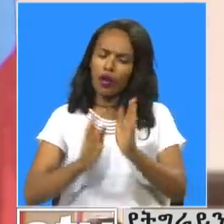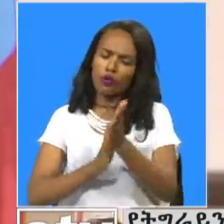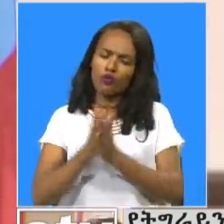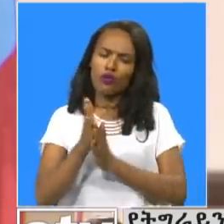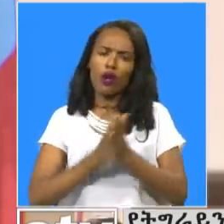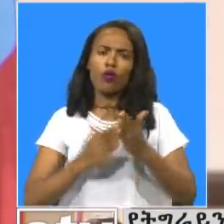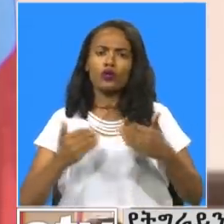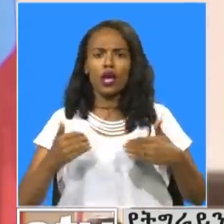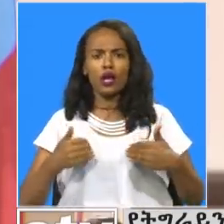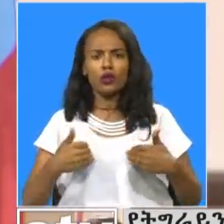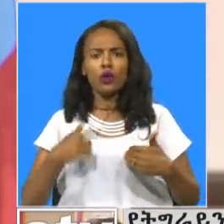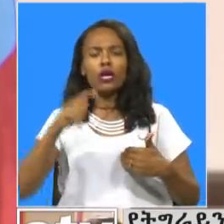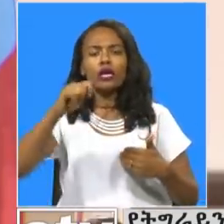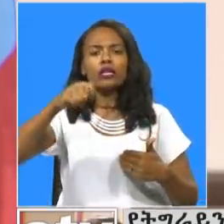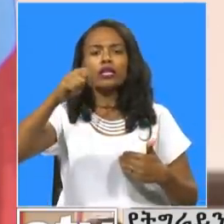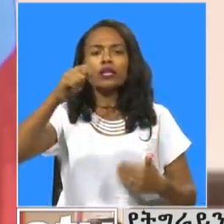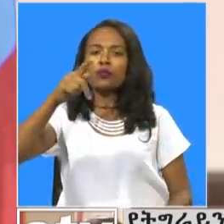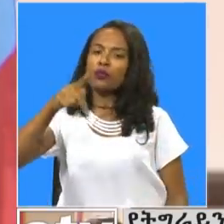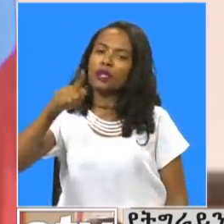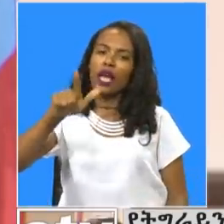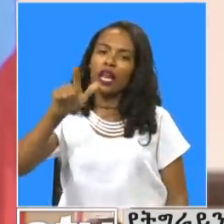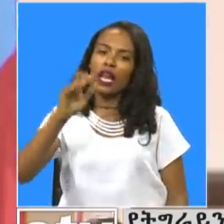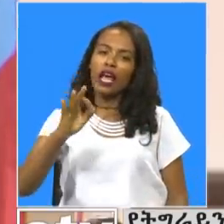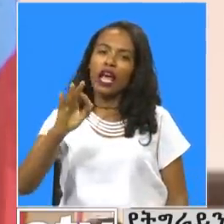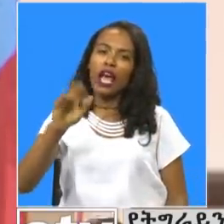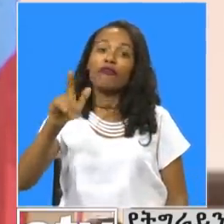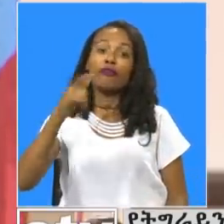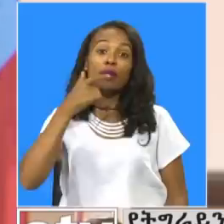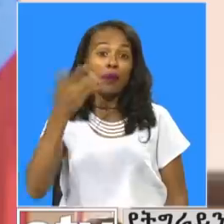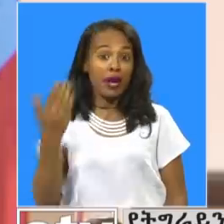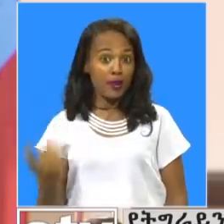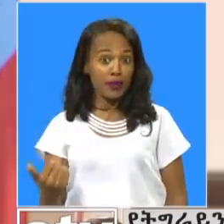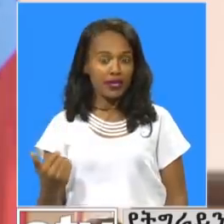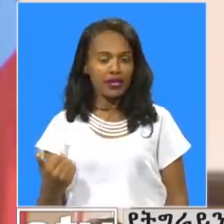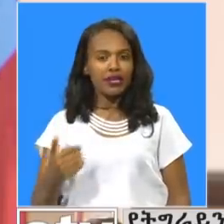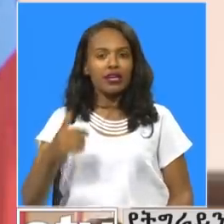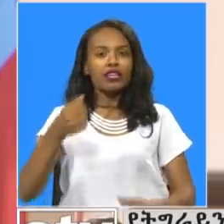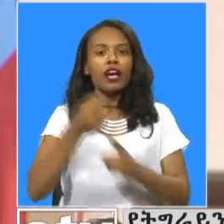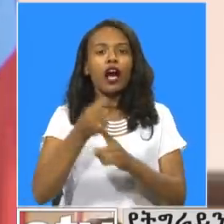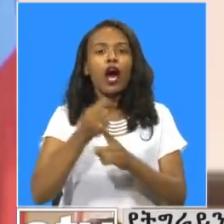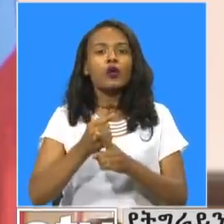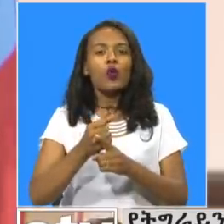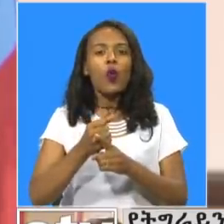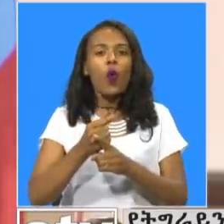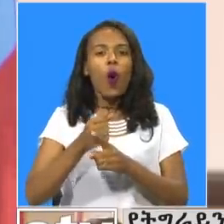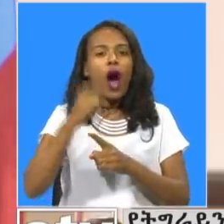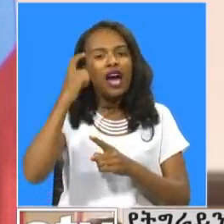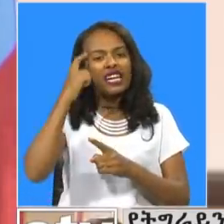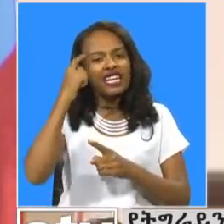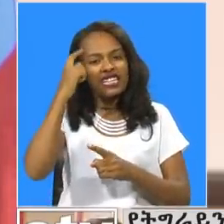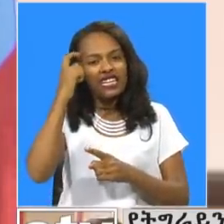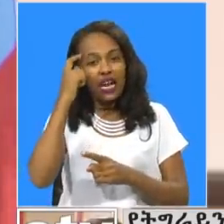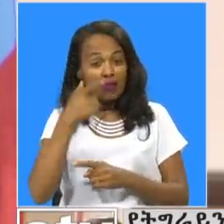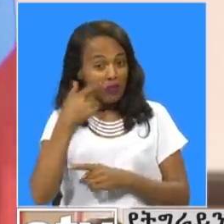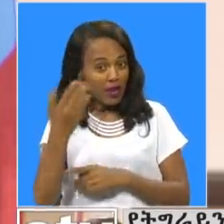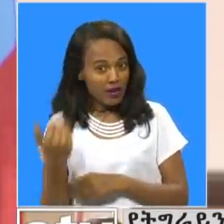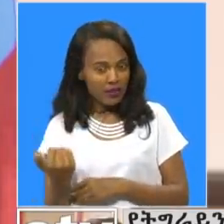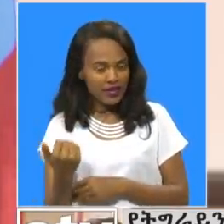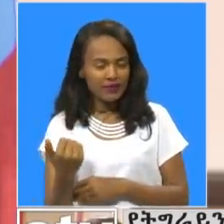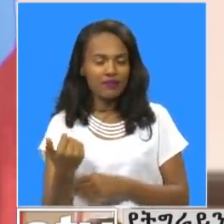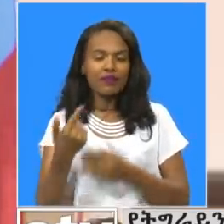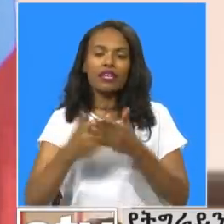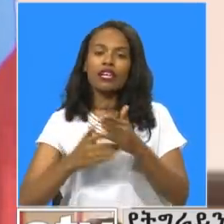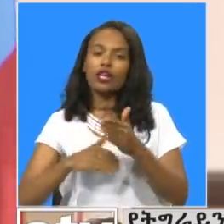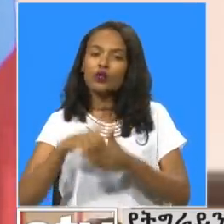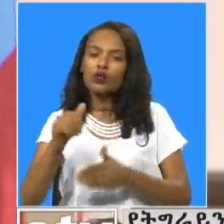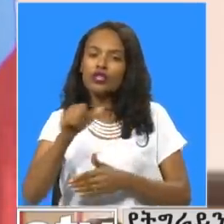ያለው ቲፒኤልኤፍ የሚባል ድርጅት ነበረ። ተጋድሎ ሓርነት ትግራይ ወይም ታህት የሚባል ድርጅት ነበረ። ከዚያም